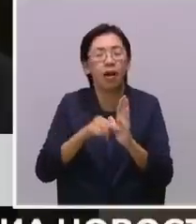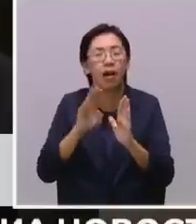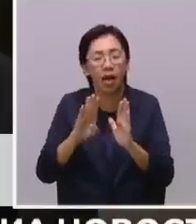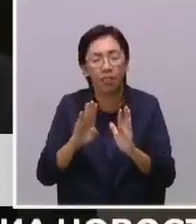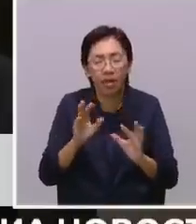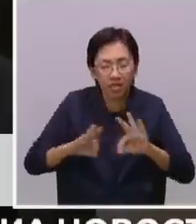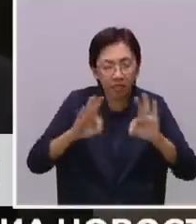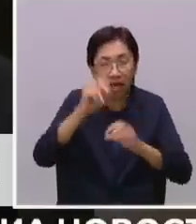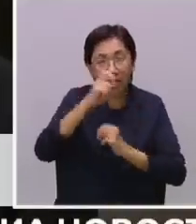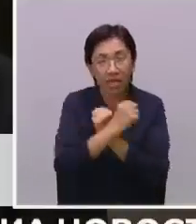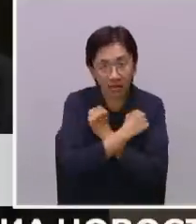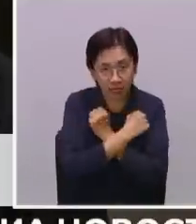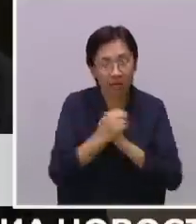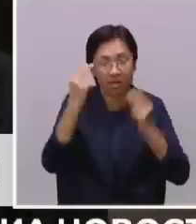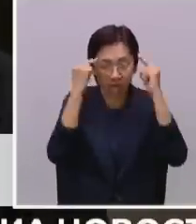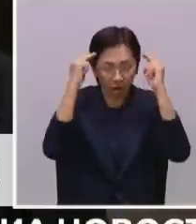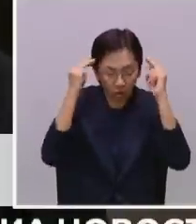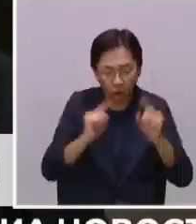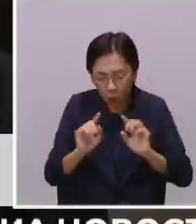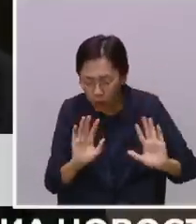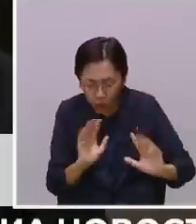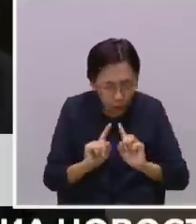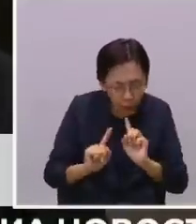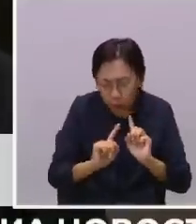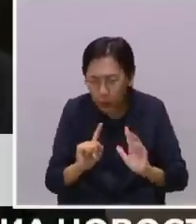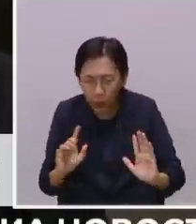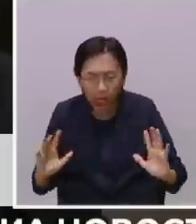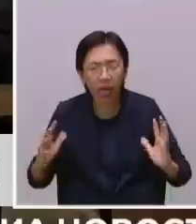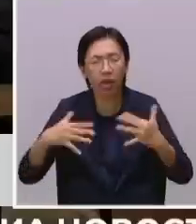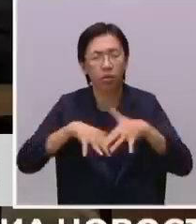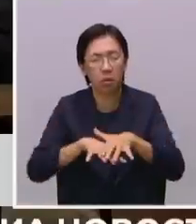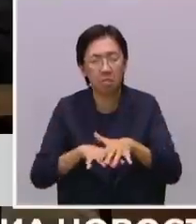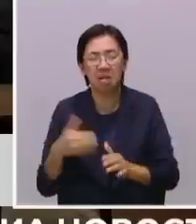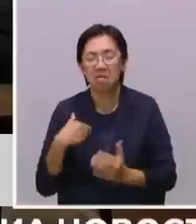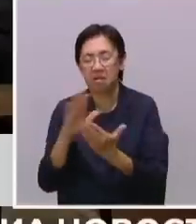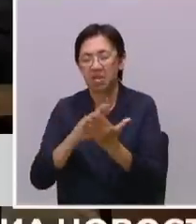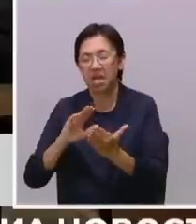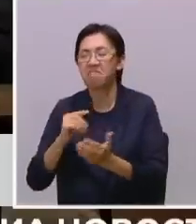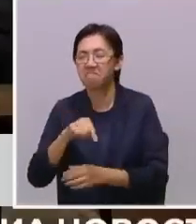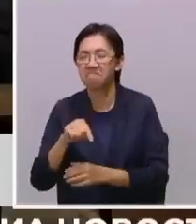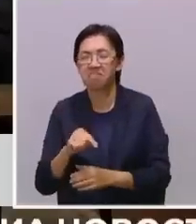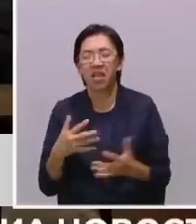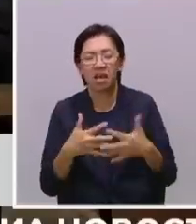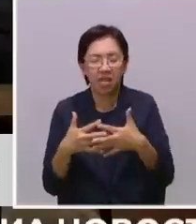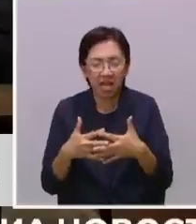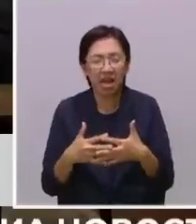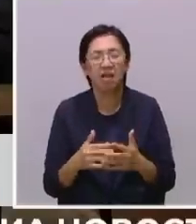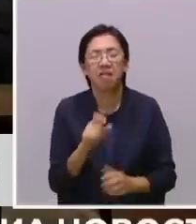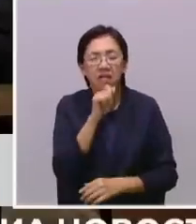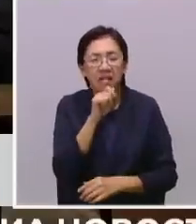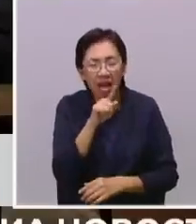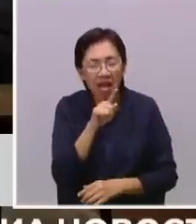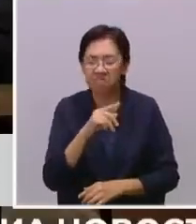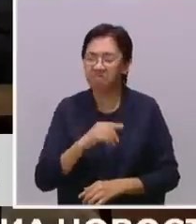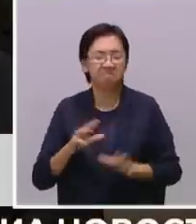เกลี่ยของอียิปต์แล้วก็ซาอุดิอาระเบียได้นั่นเองค่ะแต่แน่นอนนะคะว่ามีบางประเทศยังไม่เห็นด้วยนะคะอย่างสหรัฐกาตารมอง